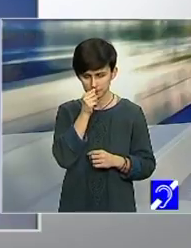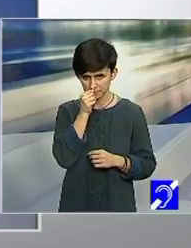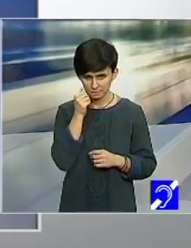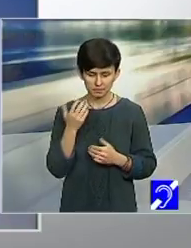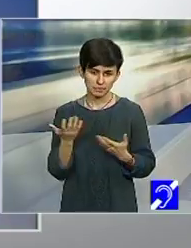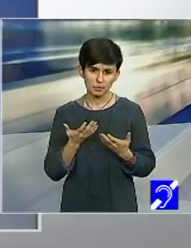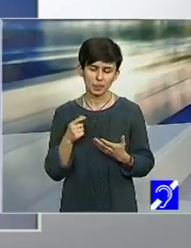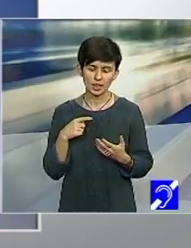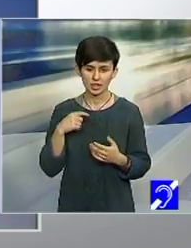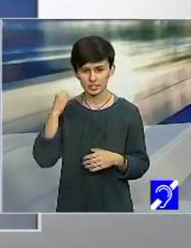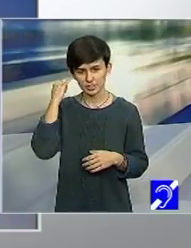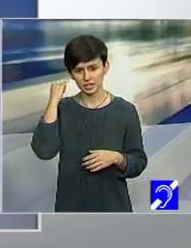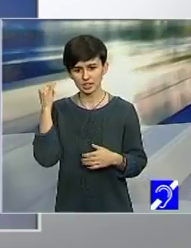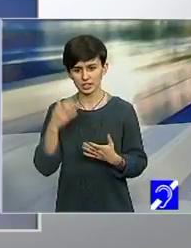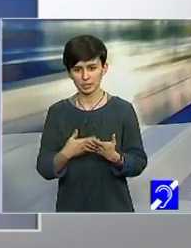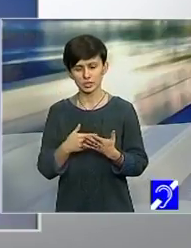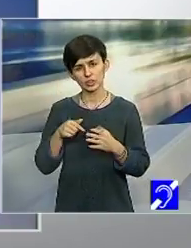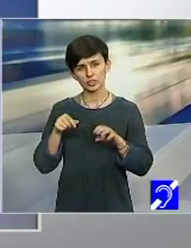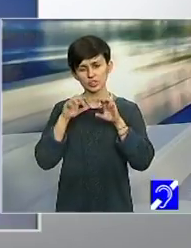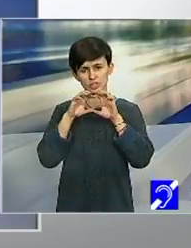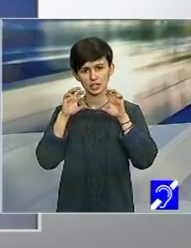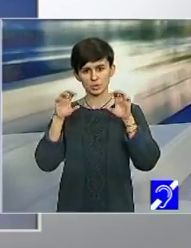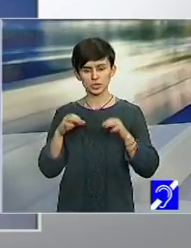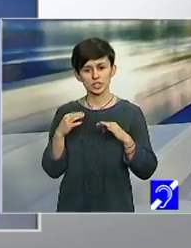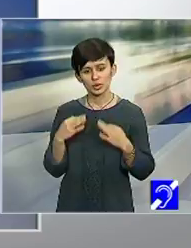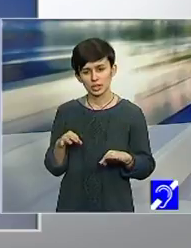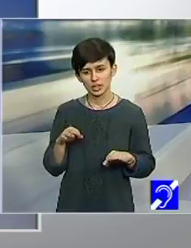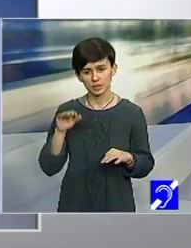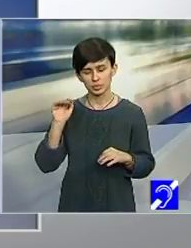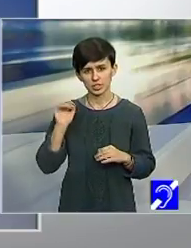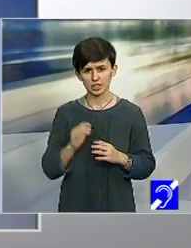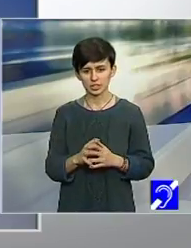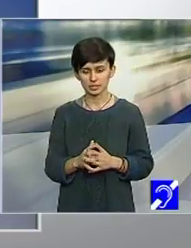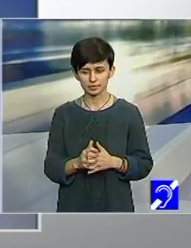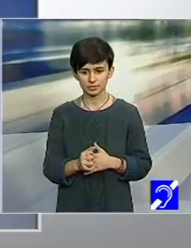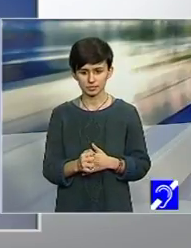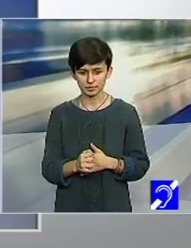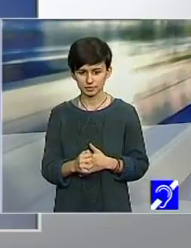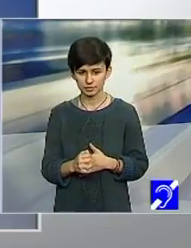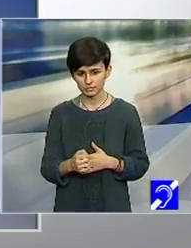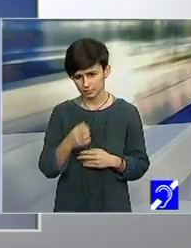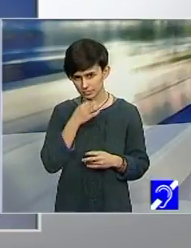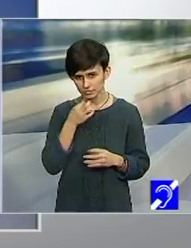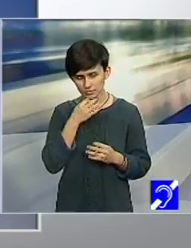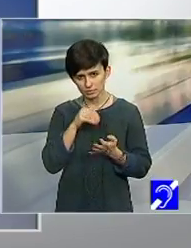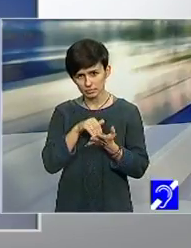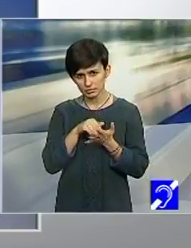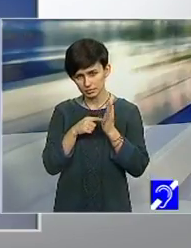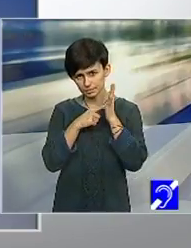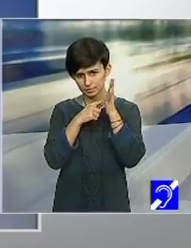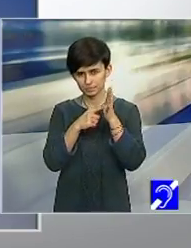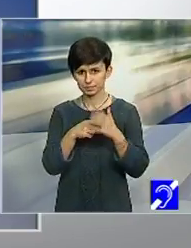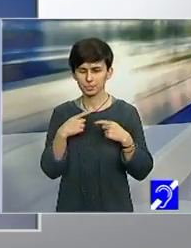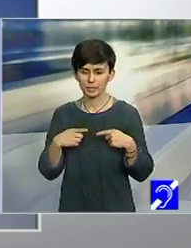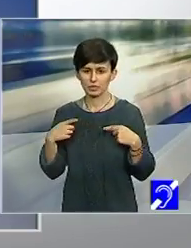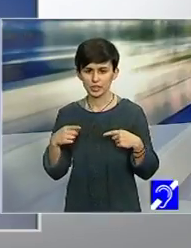un muzeu de acest gen, muzeu modern? Deja s-au menționat și această nevoie de a evidenția și diversitatea